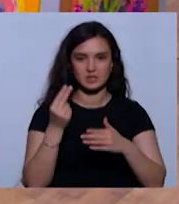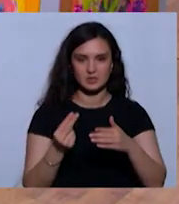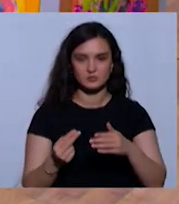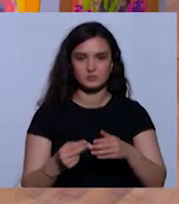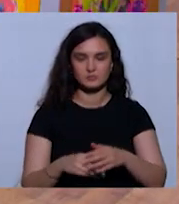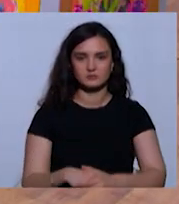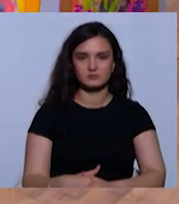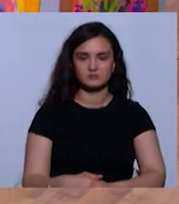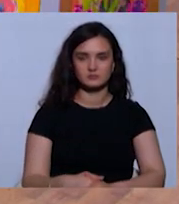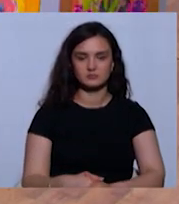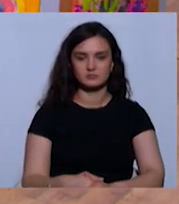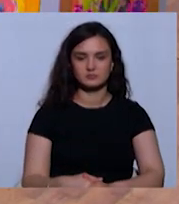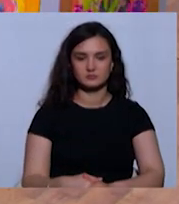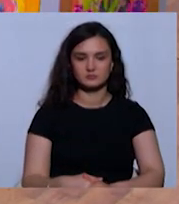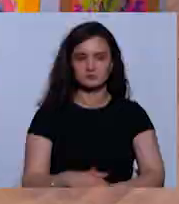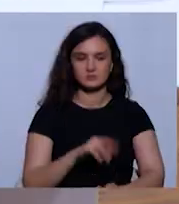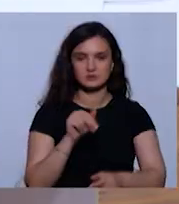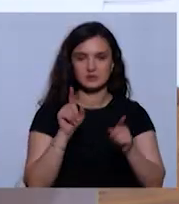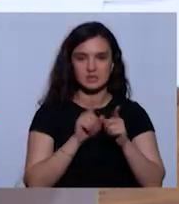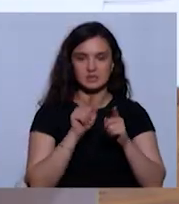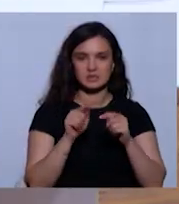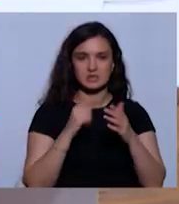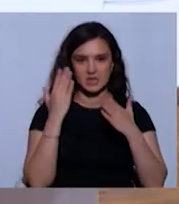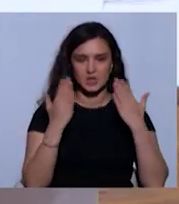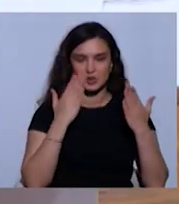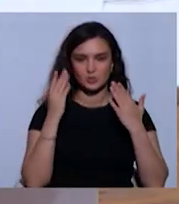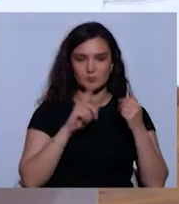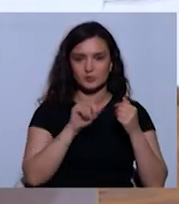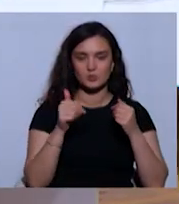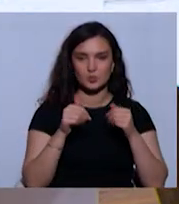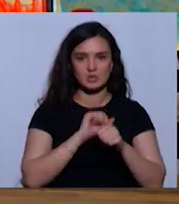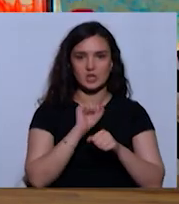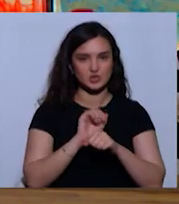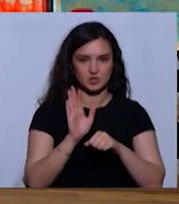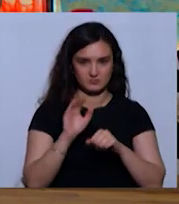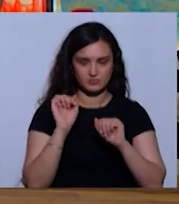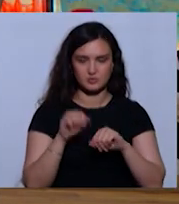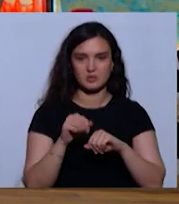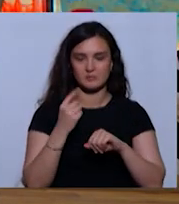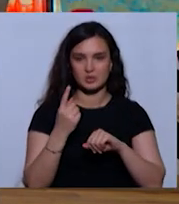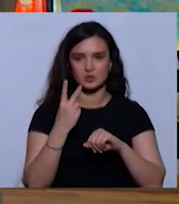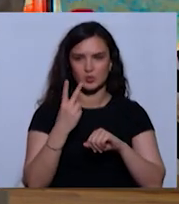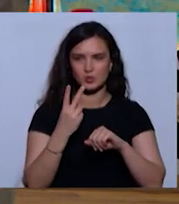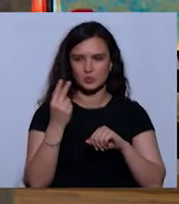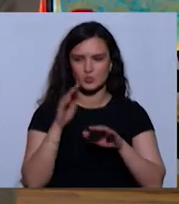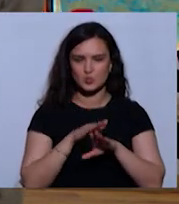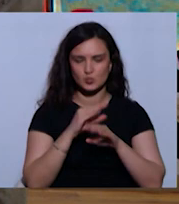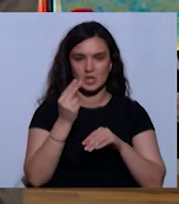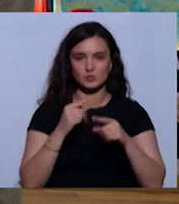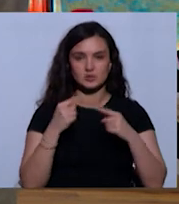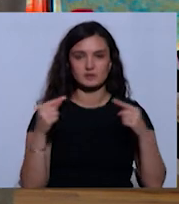სხვანაირი. და ესე გაერთობეთ, რომ აღარ გაჩერდებით და შეიძლება ერთი ორი ცალი კუ დახატოთ